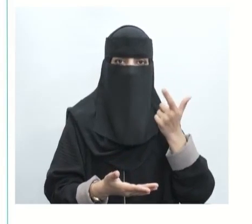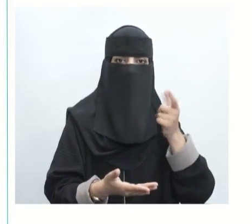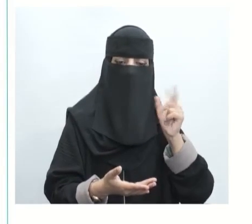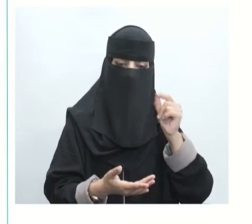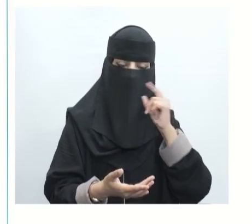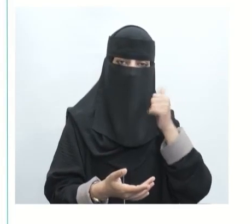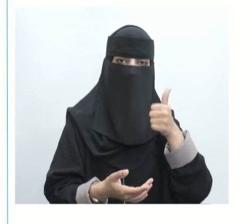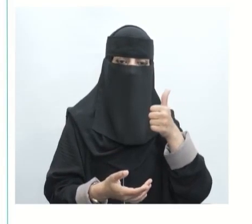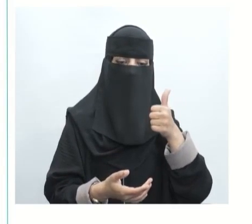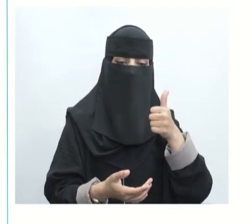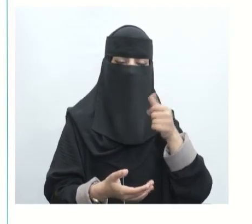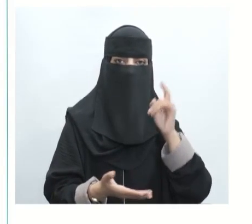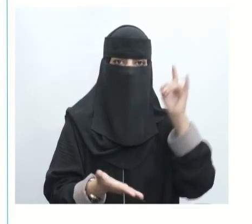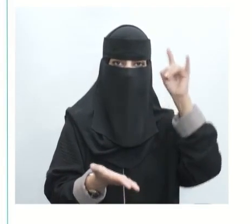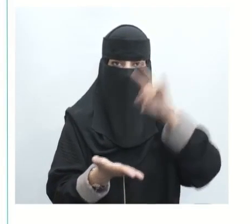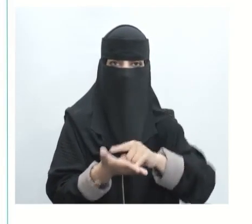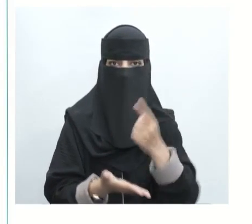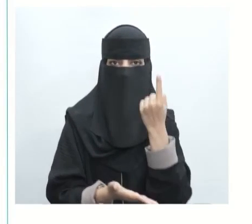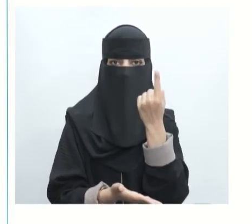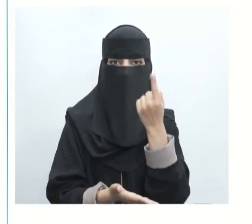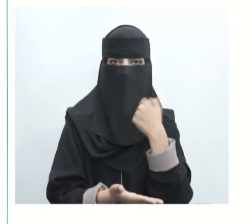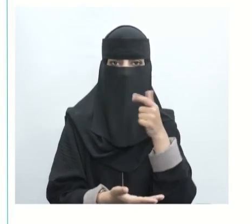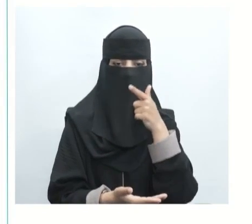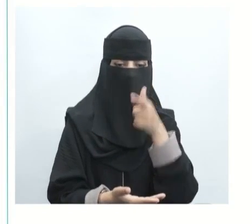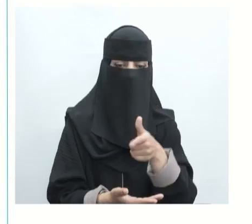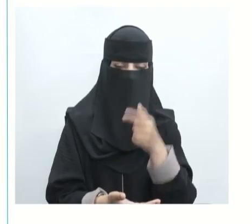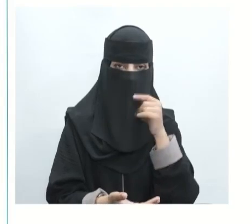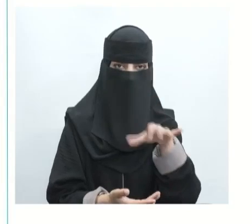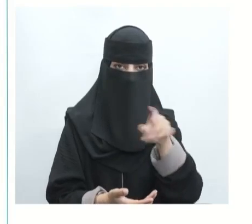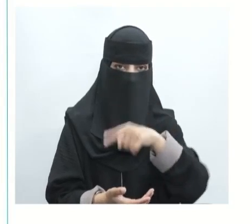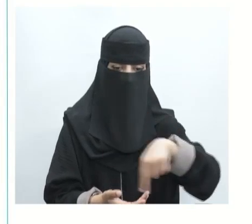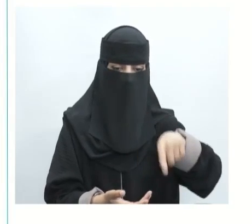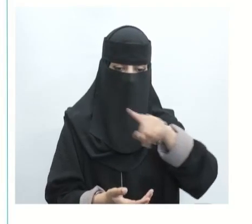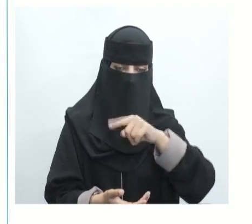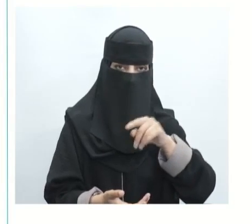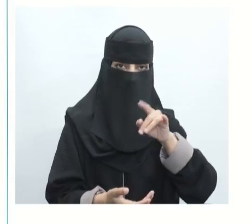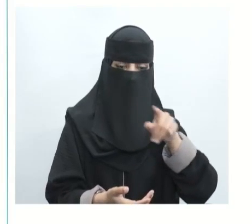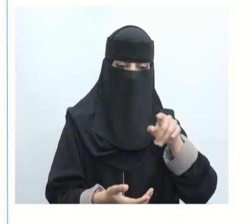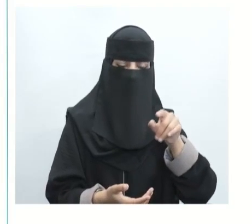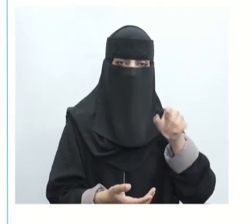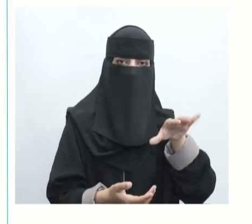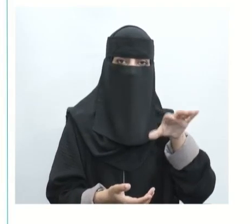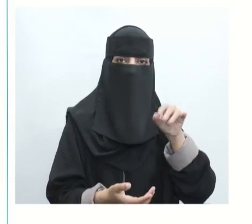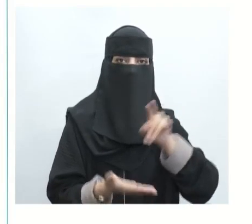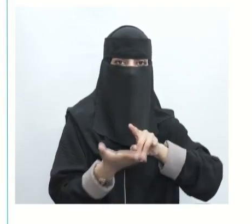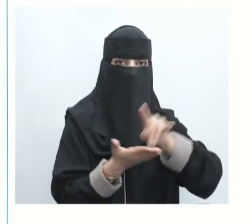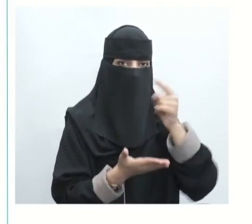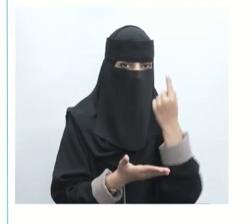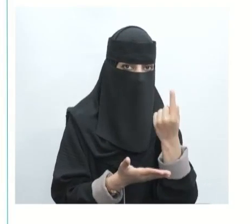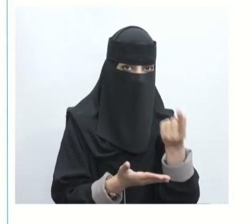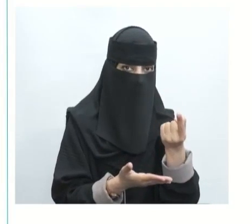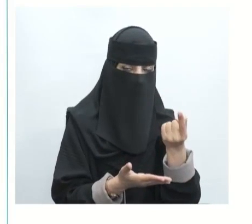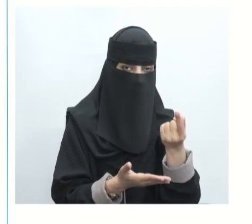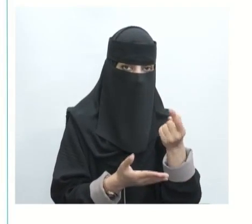ممتاز، بارك الله فيكم، سوى طائرة. فنقول أن هذه الطائرة قد خرجت